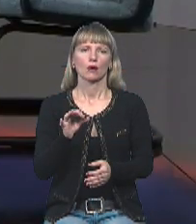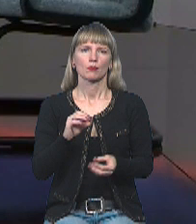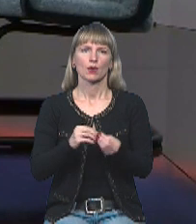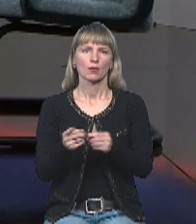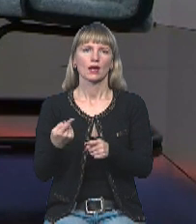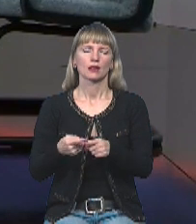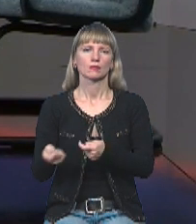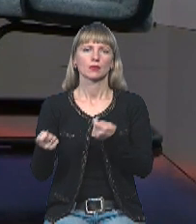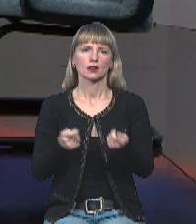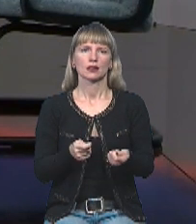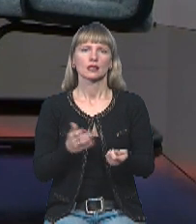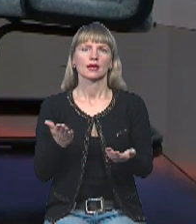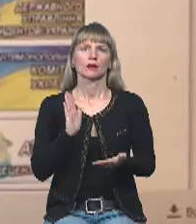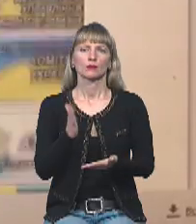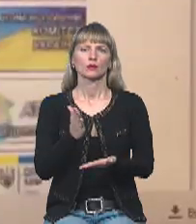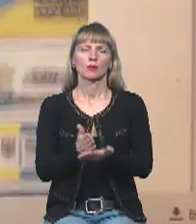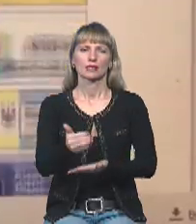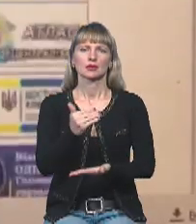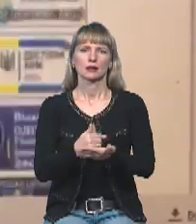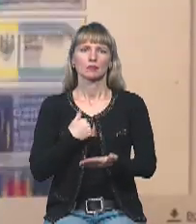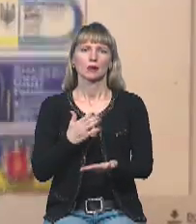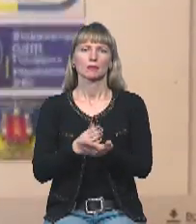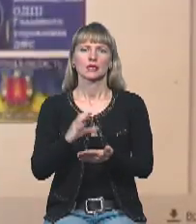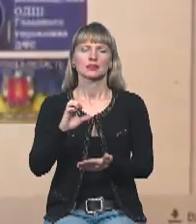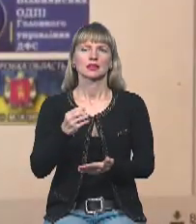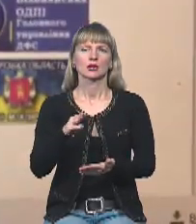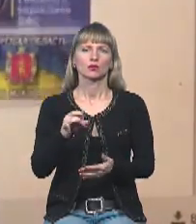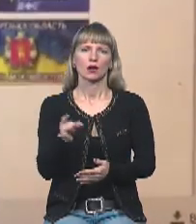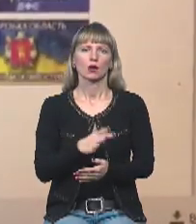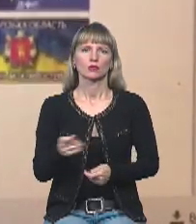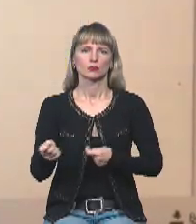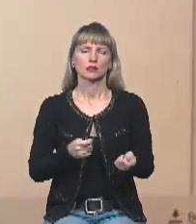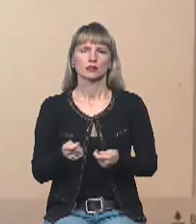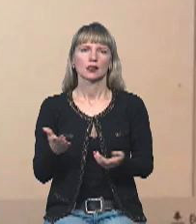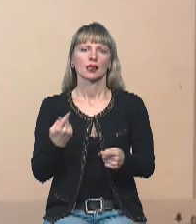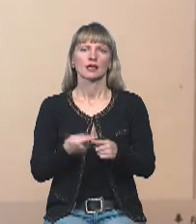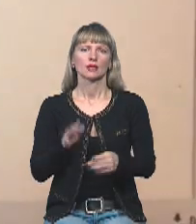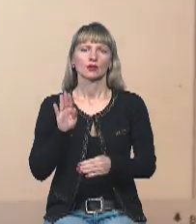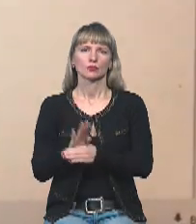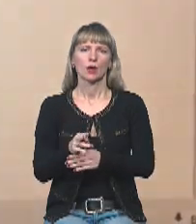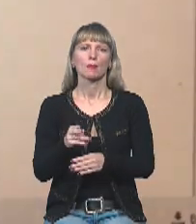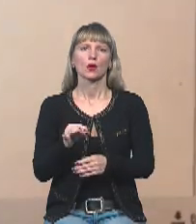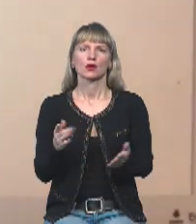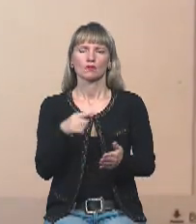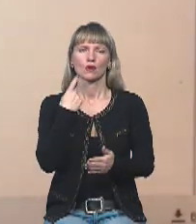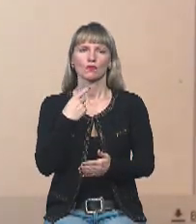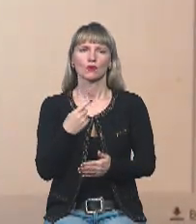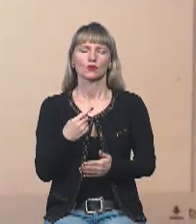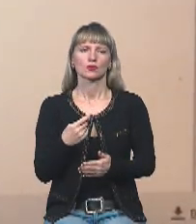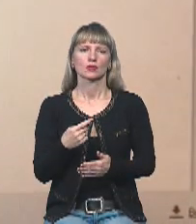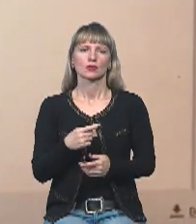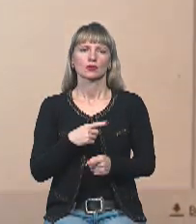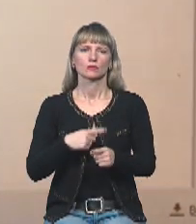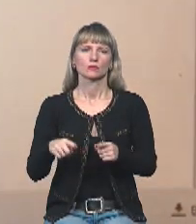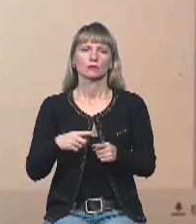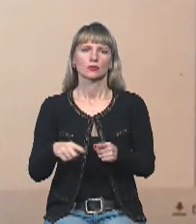які буде мати наслідки. Просто ми маємо, до речі, з сайту районної адміністрації, це якраз ті розпорядження, про які ви говорите, просто з якоюсь турбошвидкістю